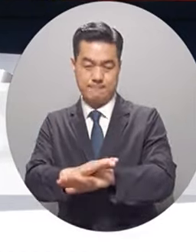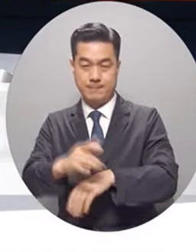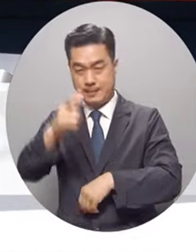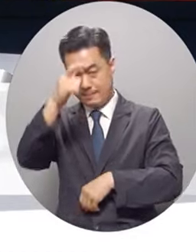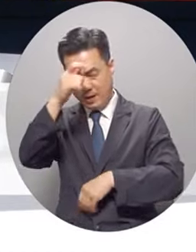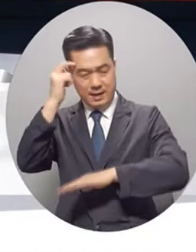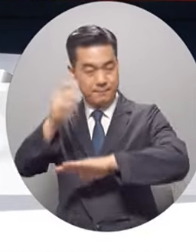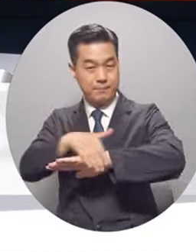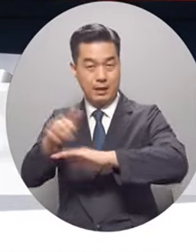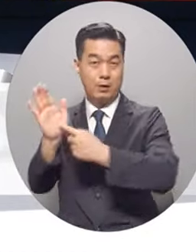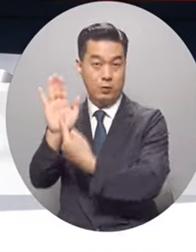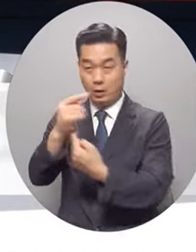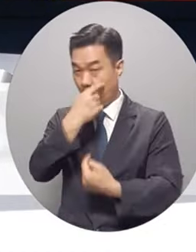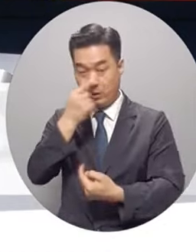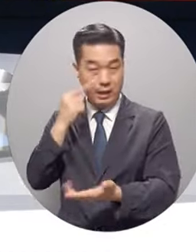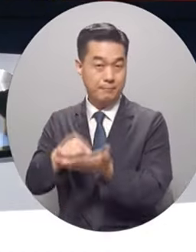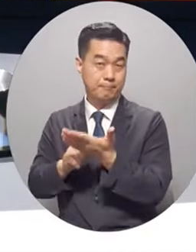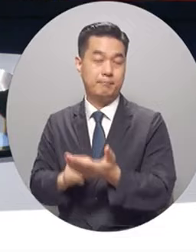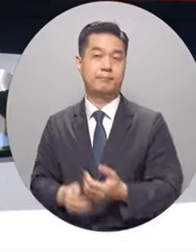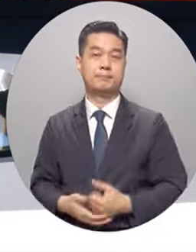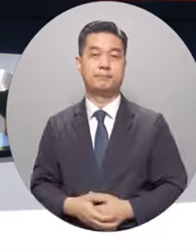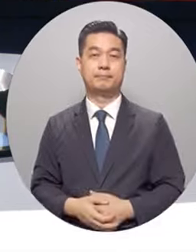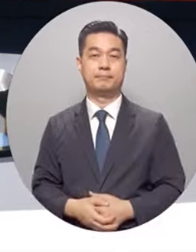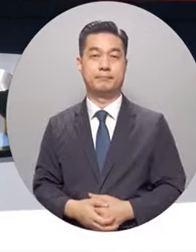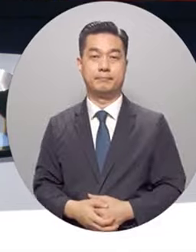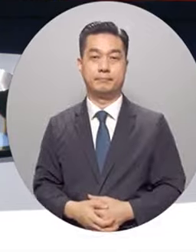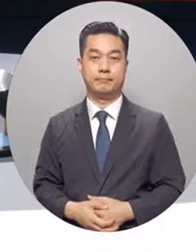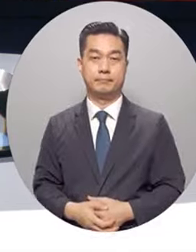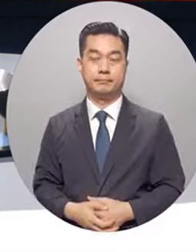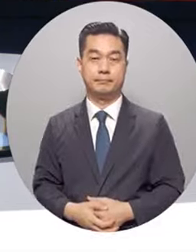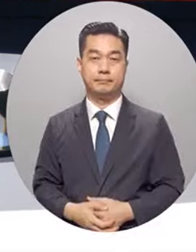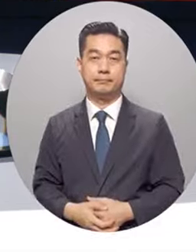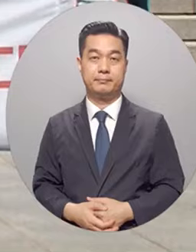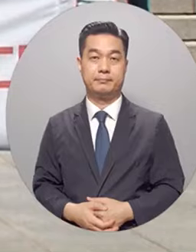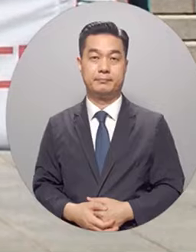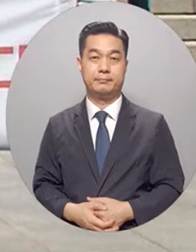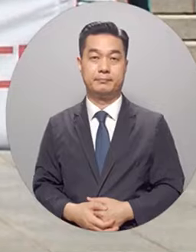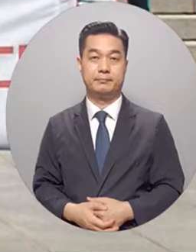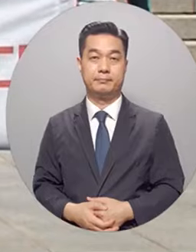방침을 재확인했습니다. 정상빈 기자입니다.